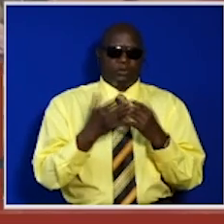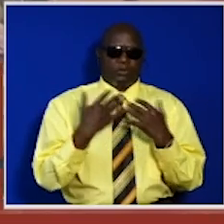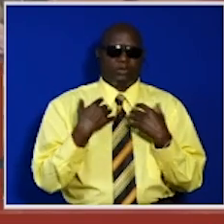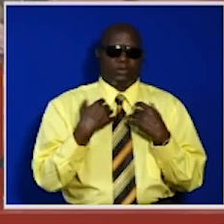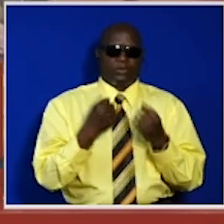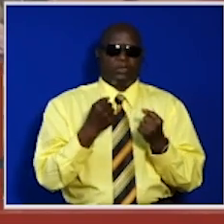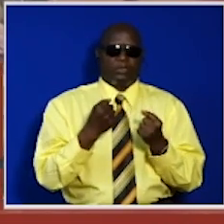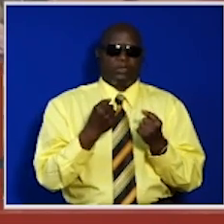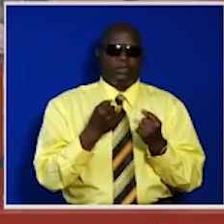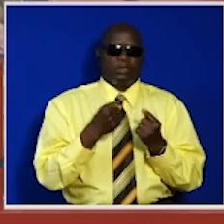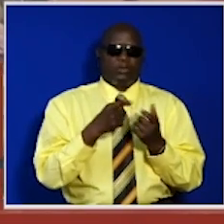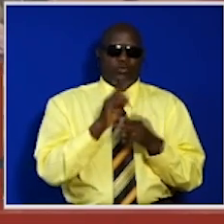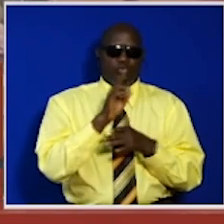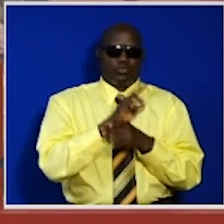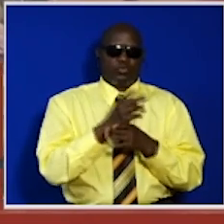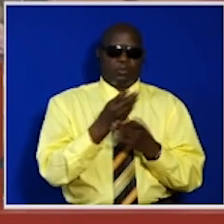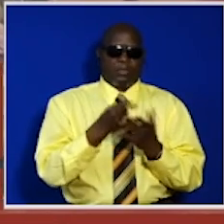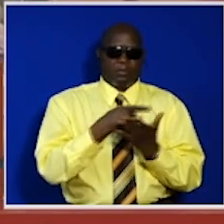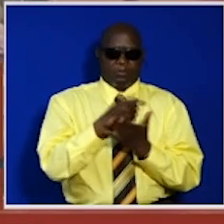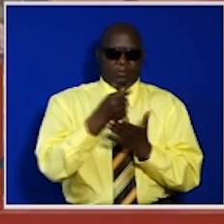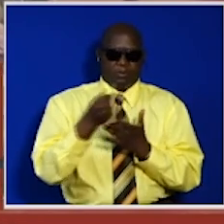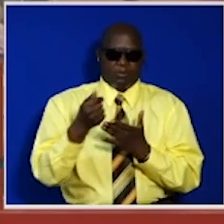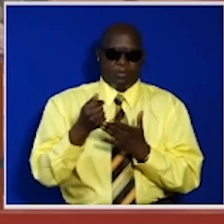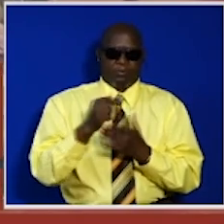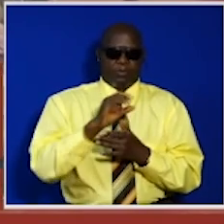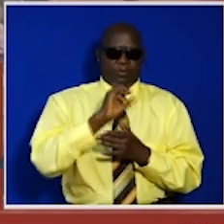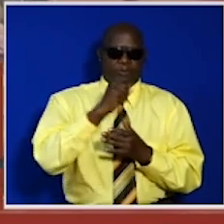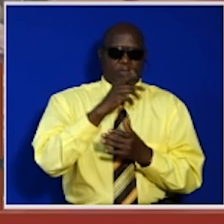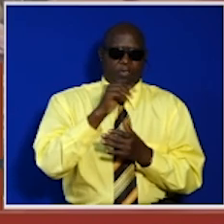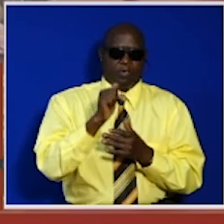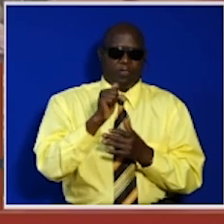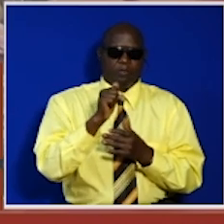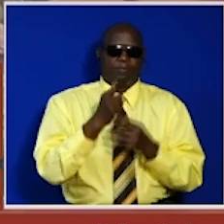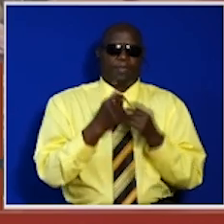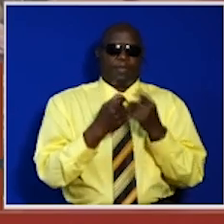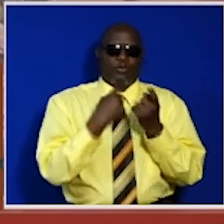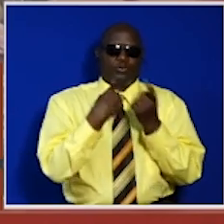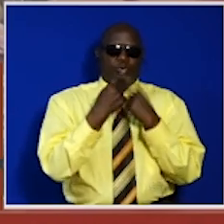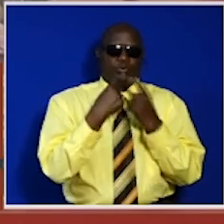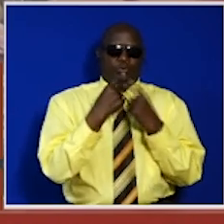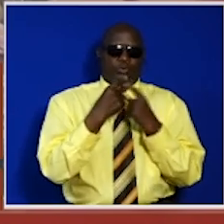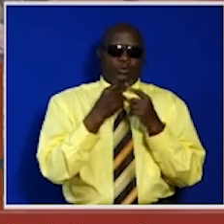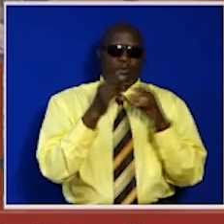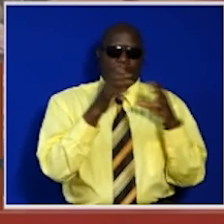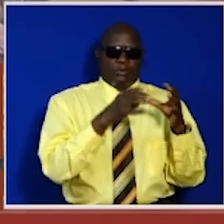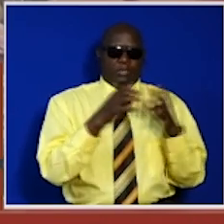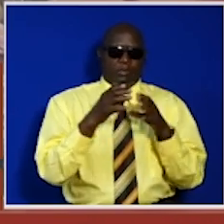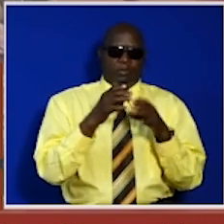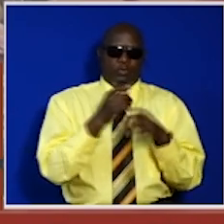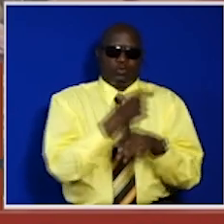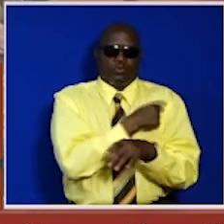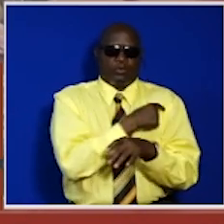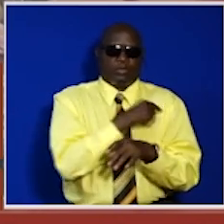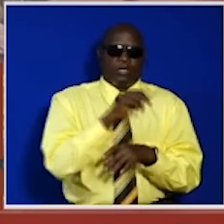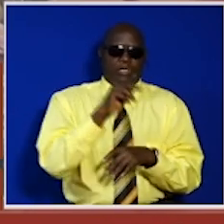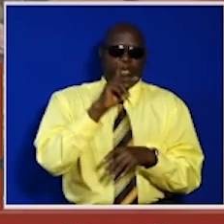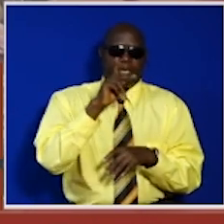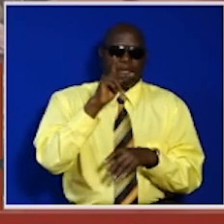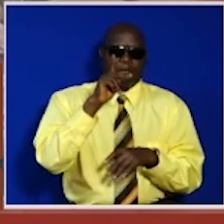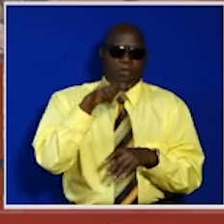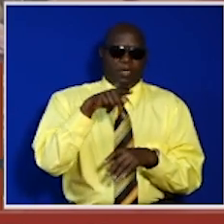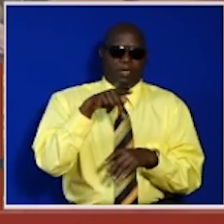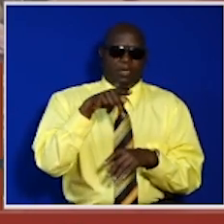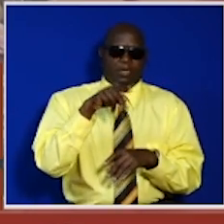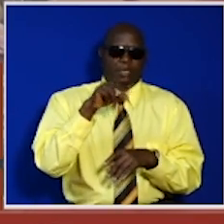umma chini ya bima mpya ya afya ya SHA. Wakizungumza kwenye ofisi ya chama cha madaktari nchini KMPDU, viongozi hao wanaitaka